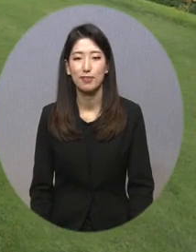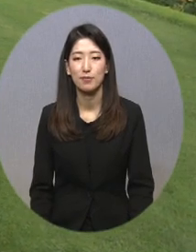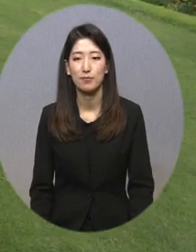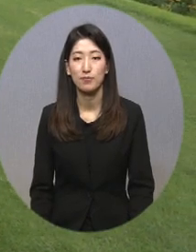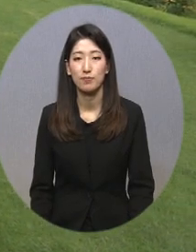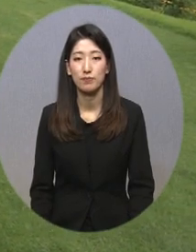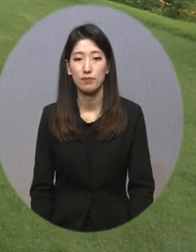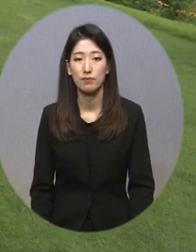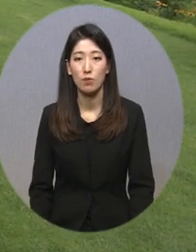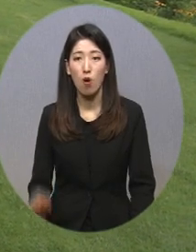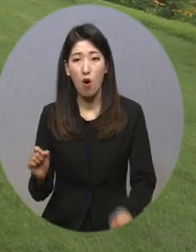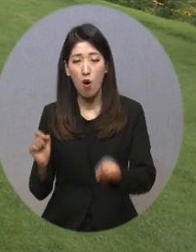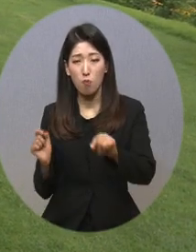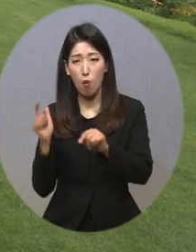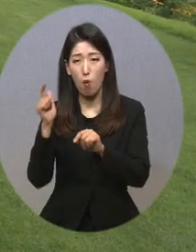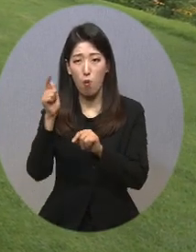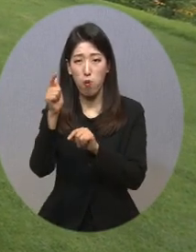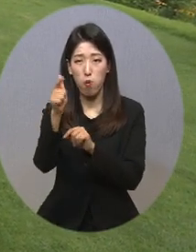엄청 길어 보이는데?